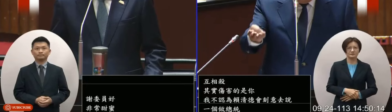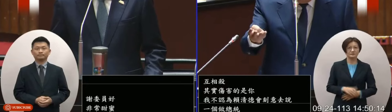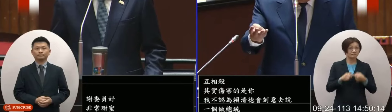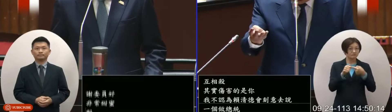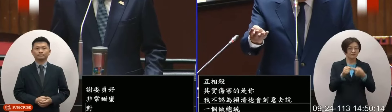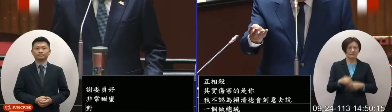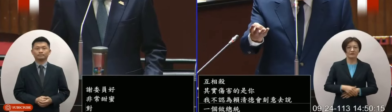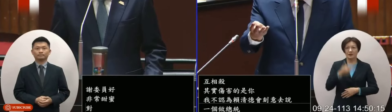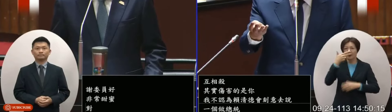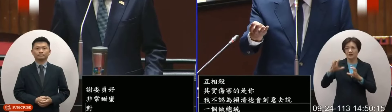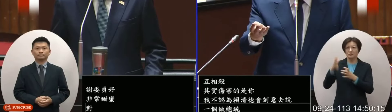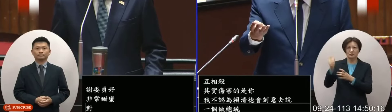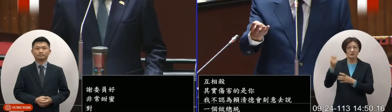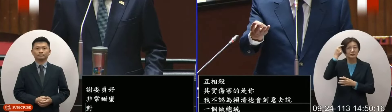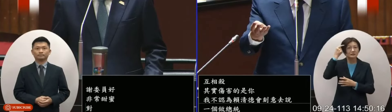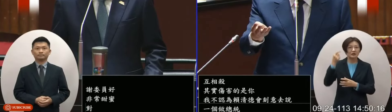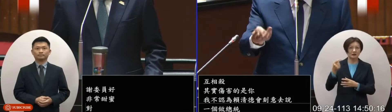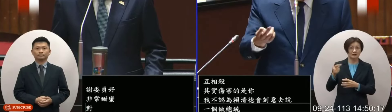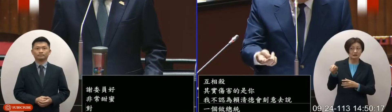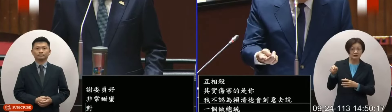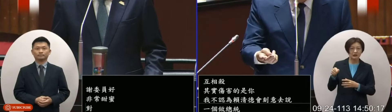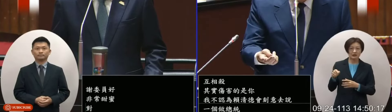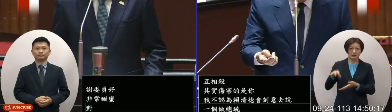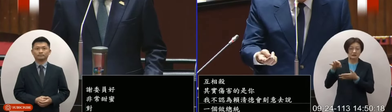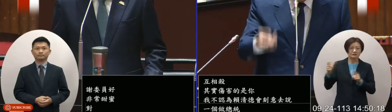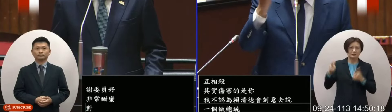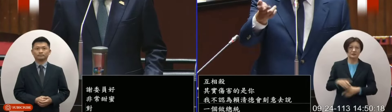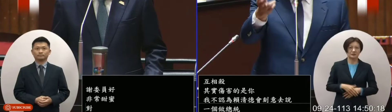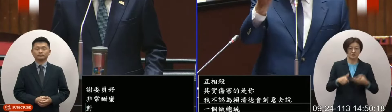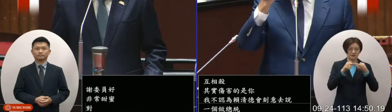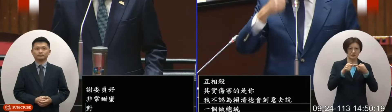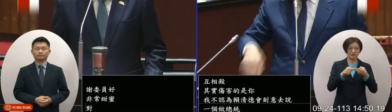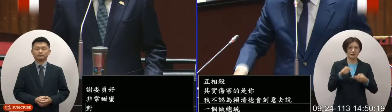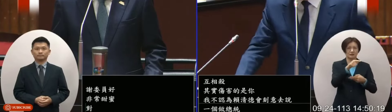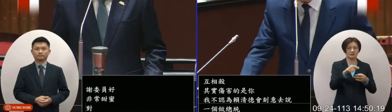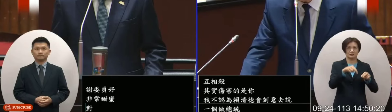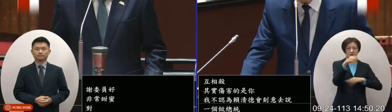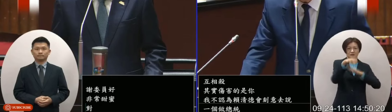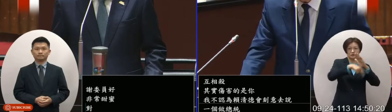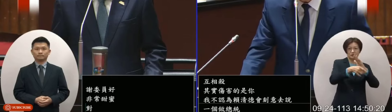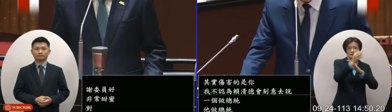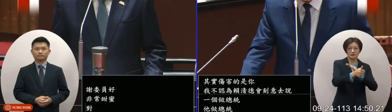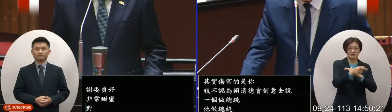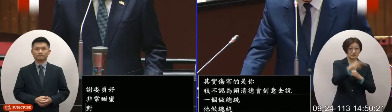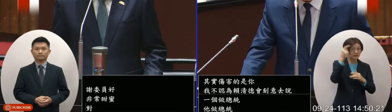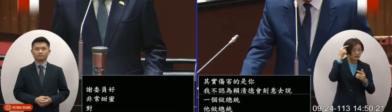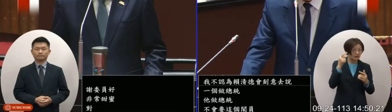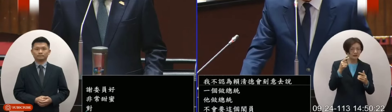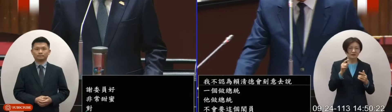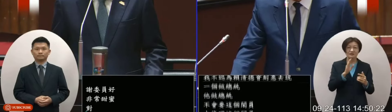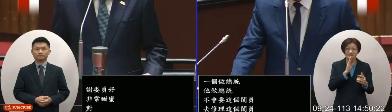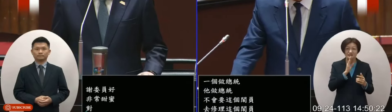第一毋是赖总统的意思嘛。第二，嘛唔是你院长的意思啊，